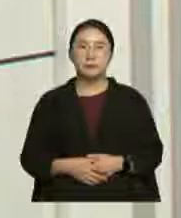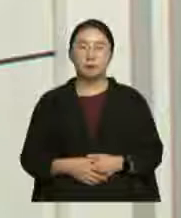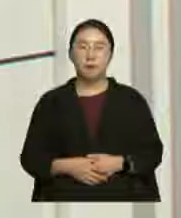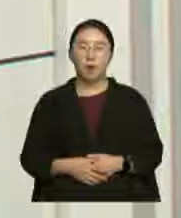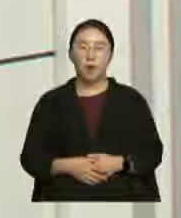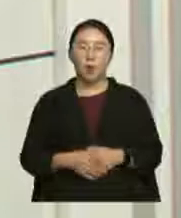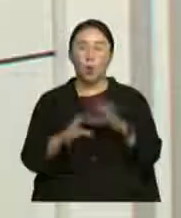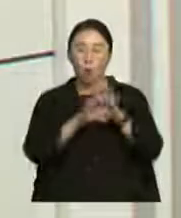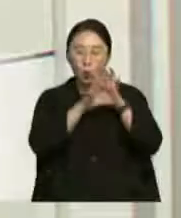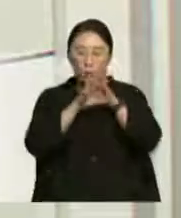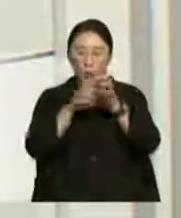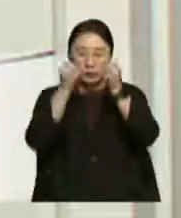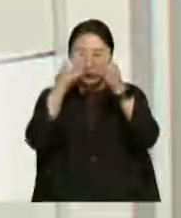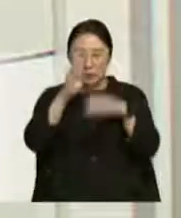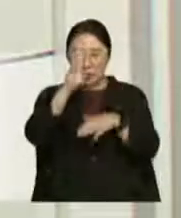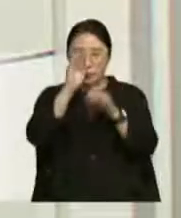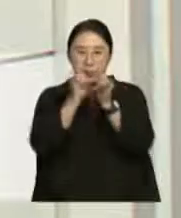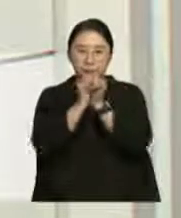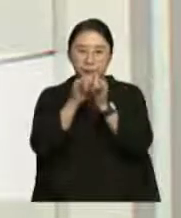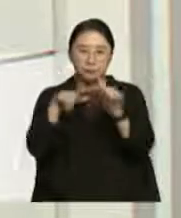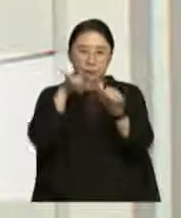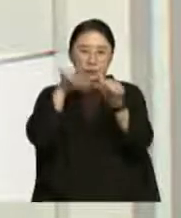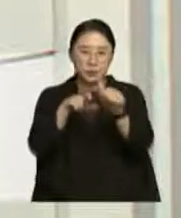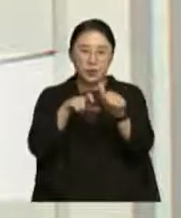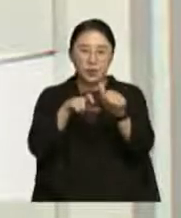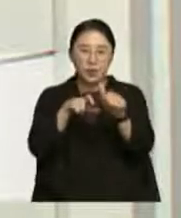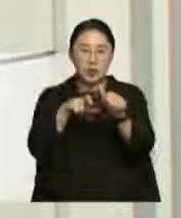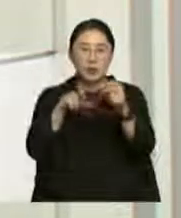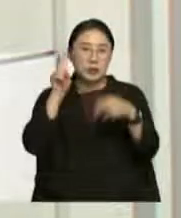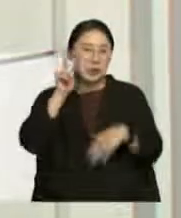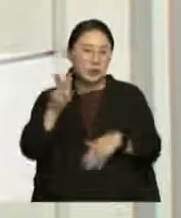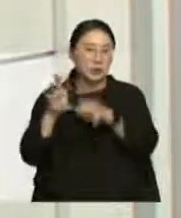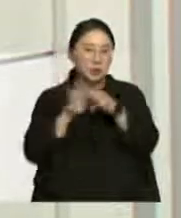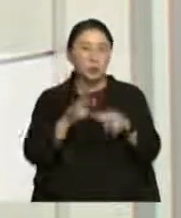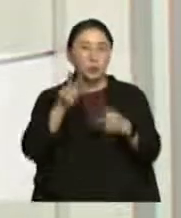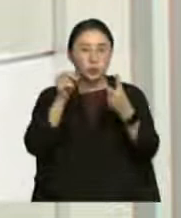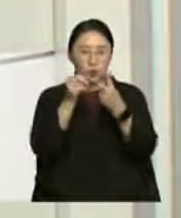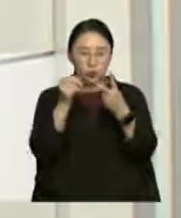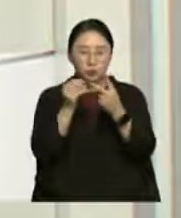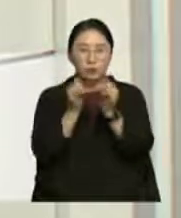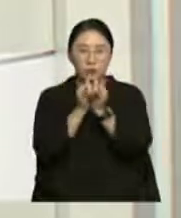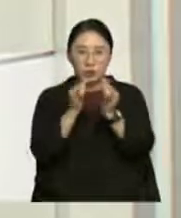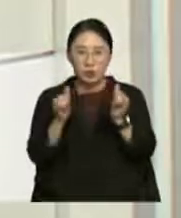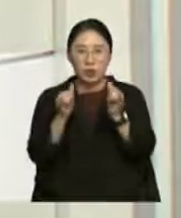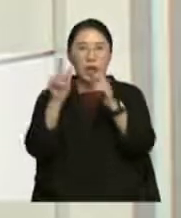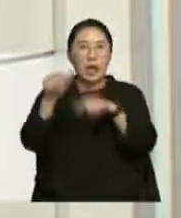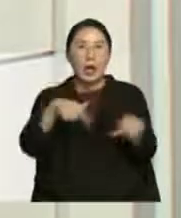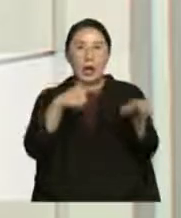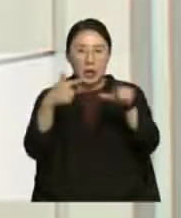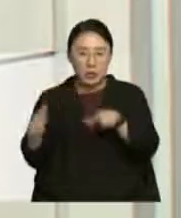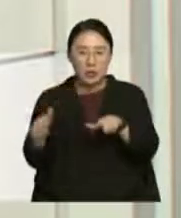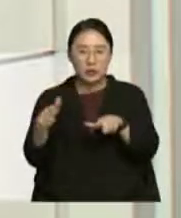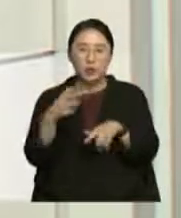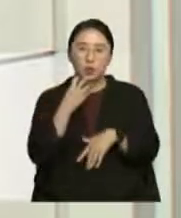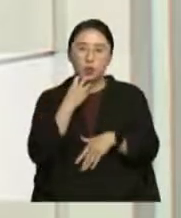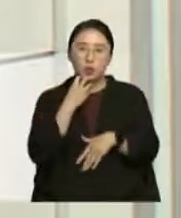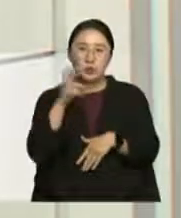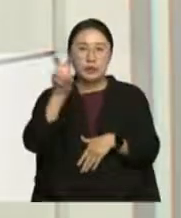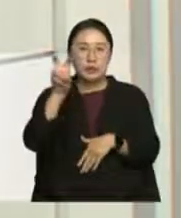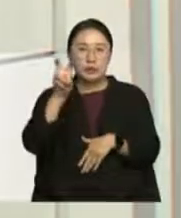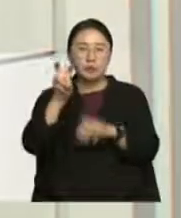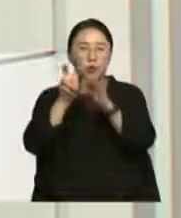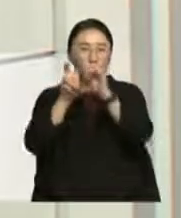코로나 일부 신규 박진 자가 이틀 연속 두 자리 수를 기록하고 있는 가운데 서울 1 확진 자도 이틀째 20명 대를 유지하고